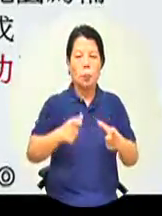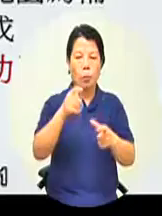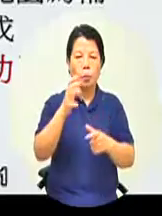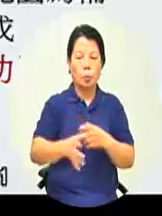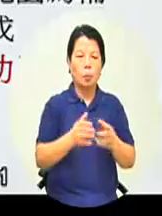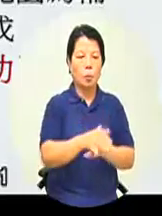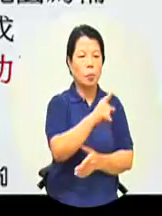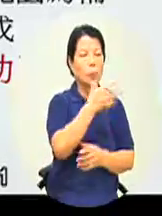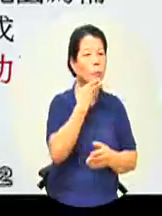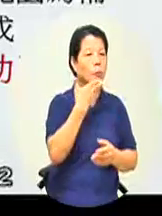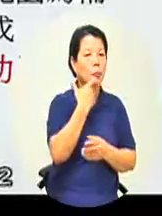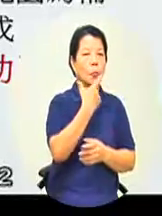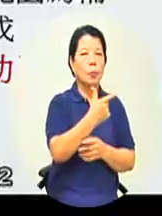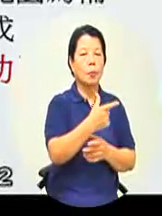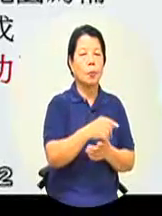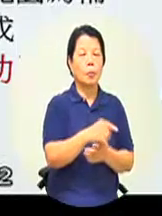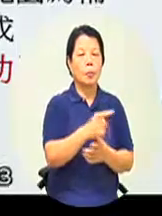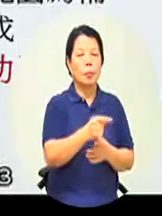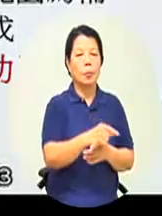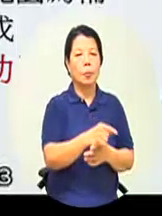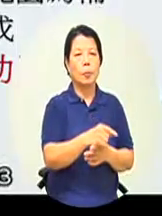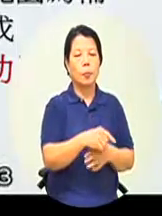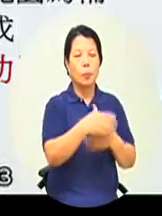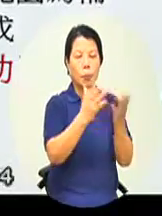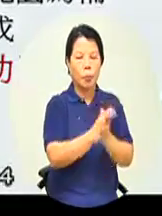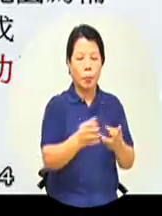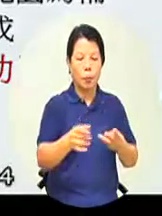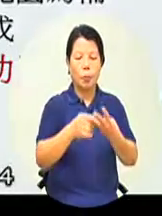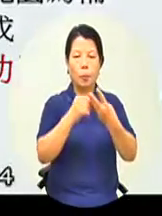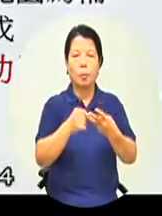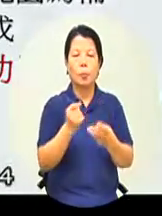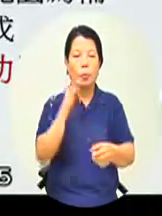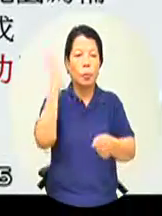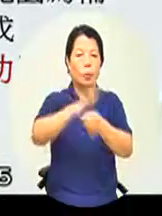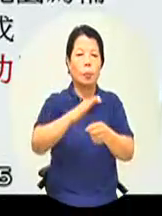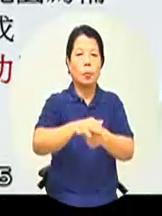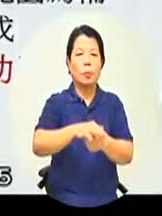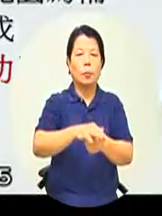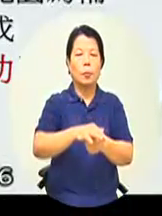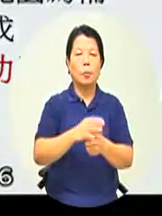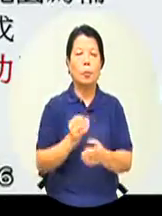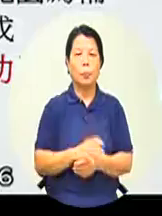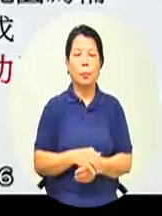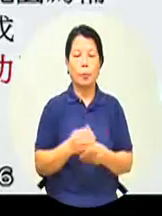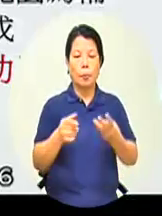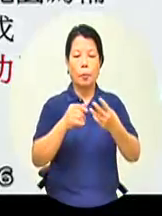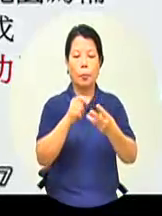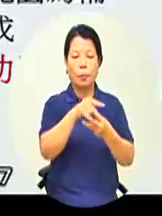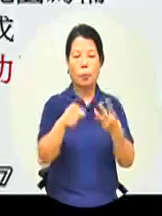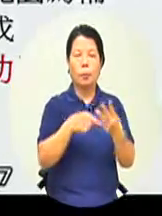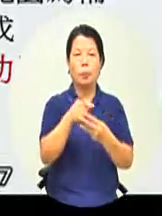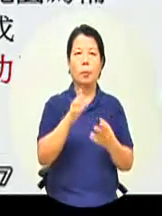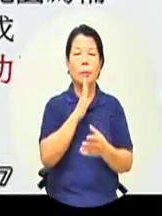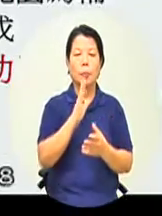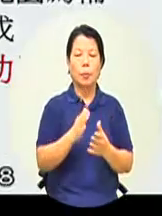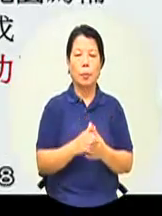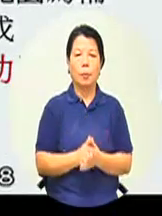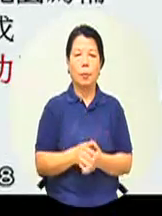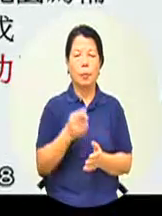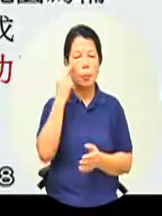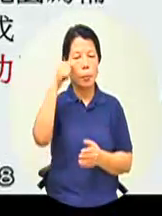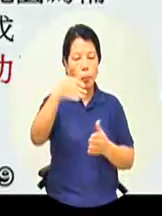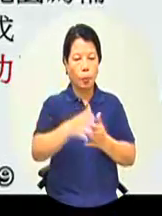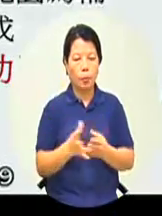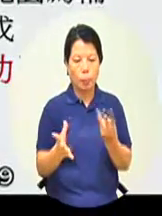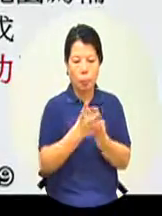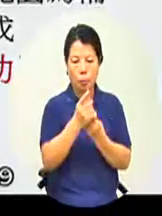营利幼儿园的部分，第三个就是补贴政策。那这三个呢，其实我是认为说要并